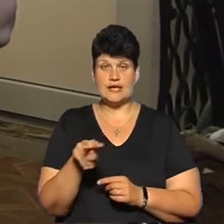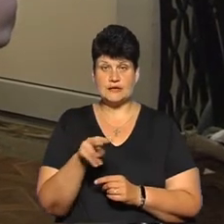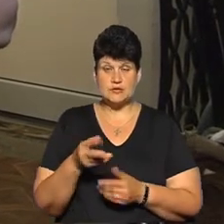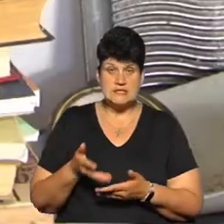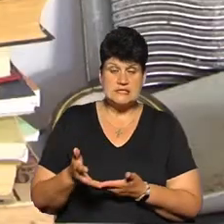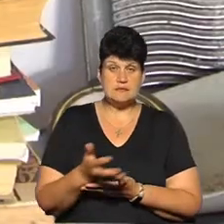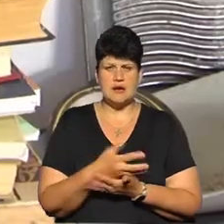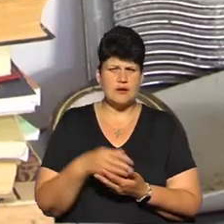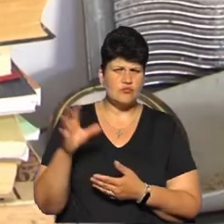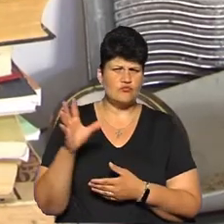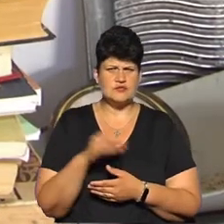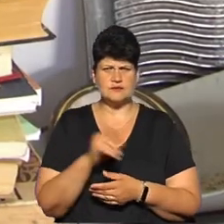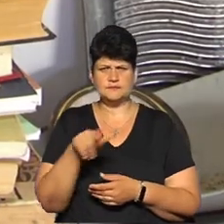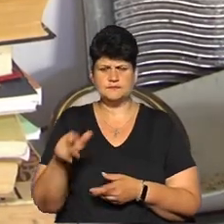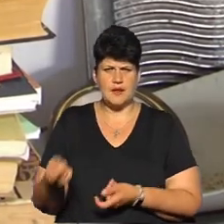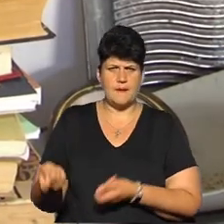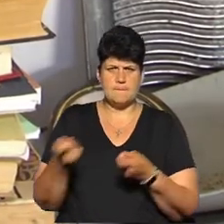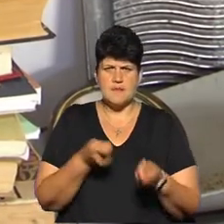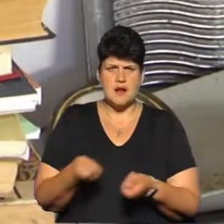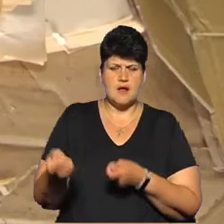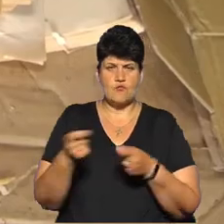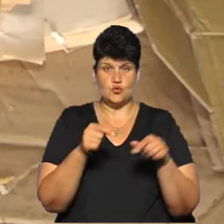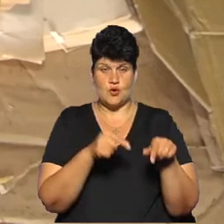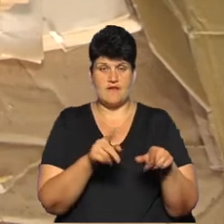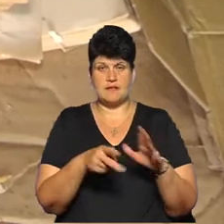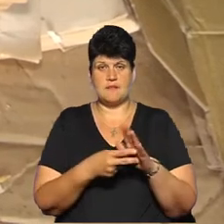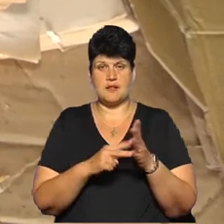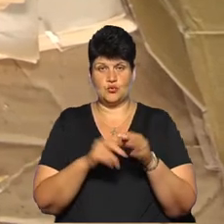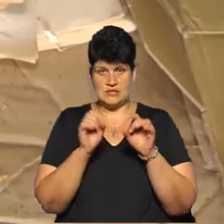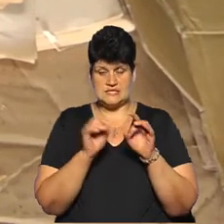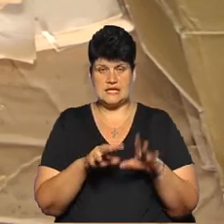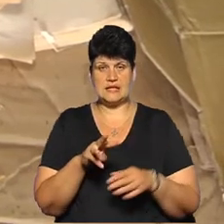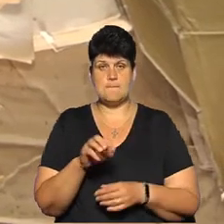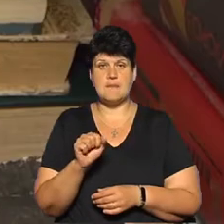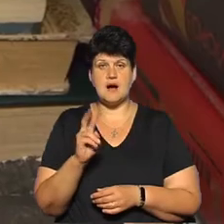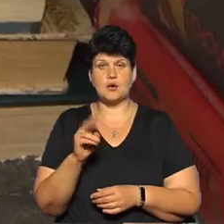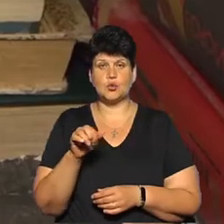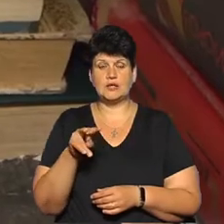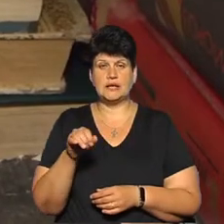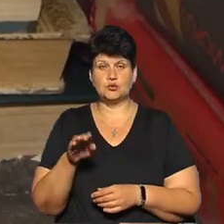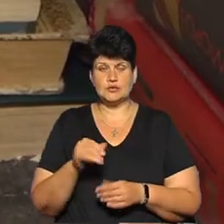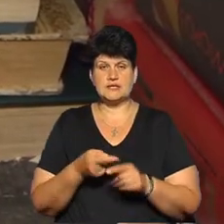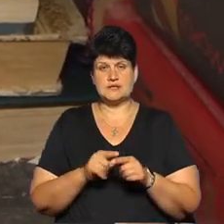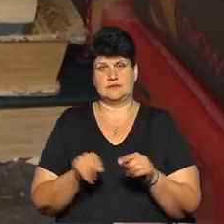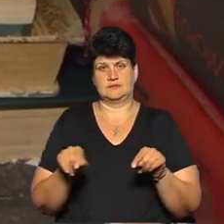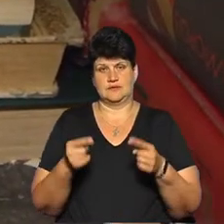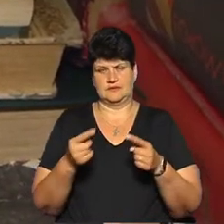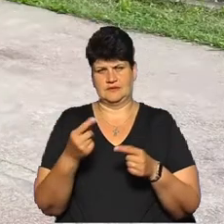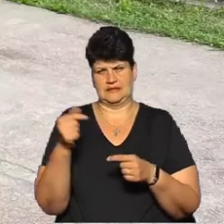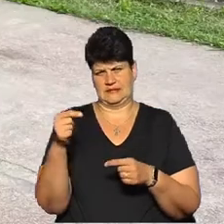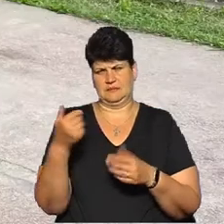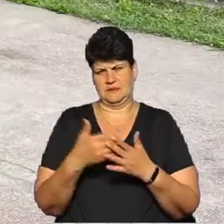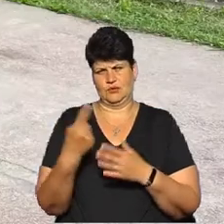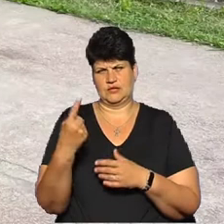збирають по усій громаді і привозять до нього, а він її планує здати на макулатуру. Таку акцію започаткував приблизно тиждень тому спільно